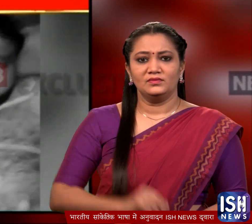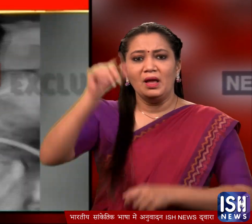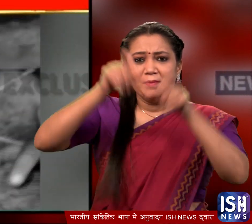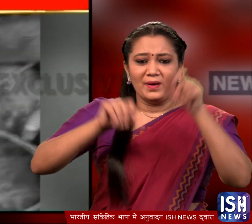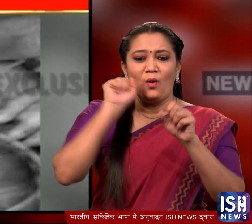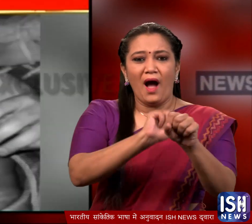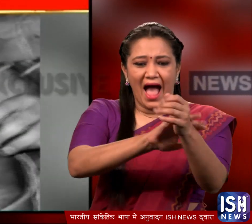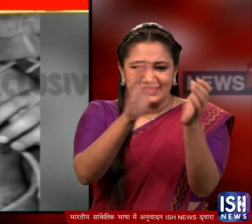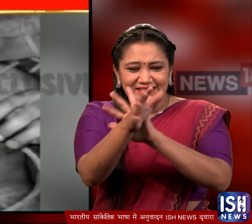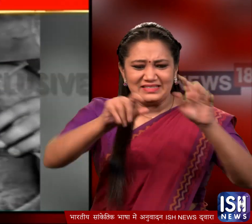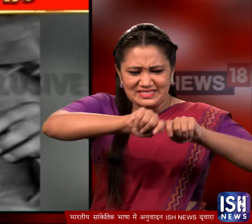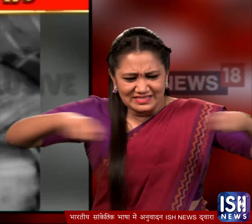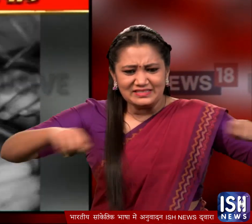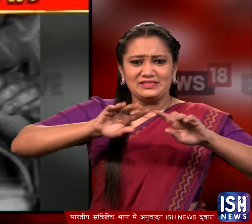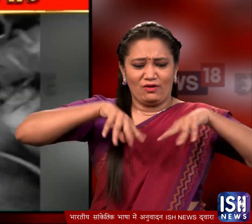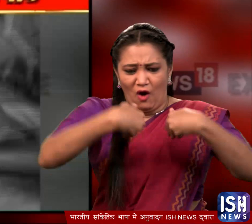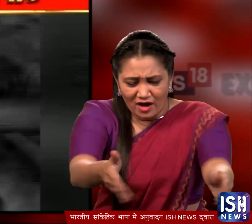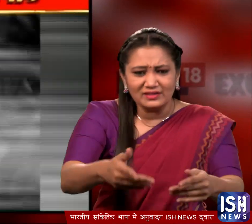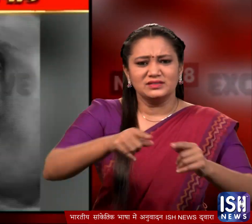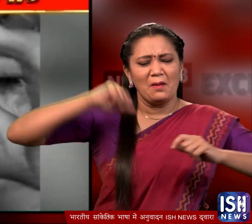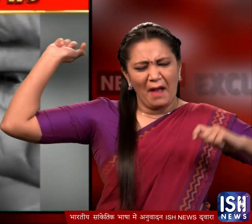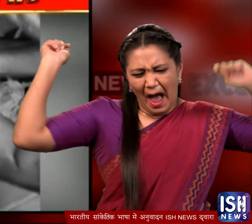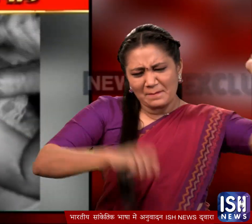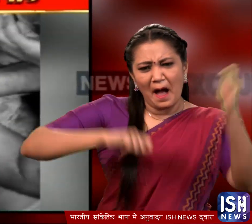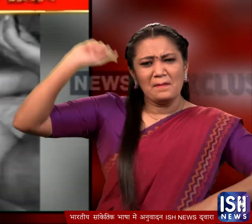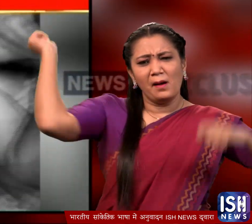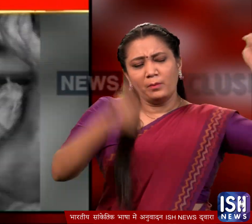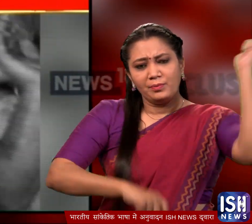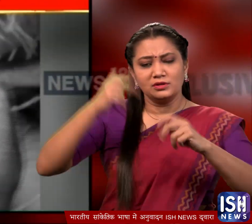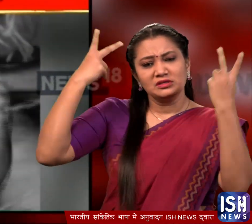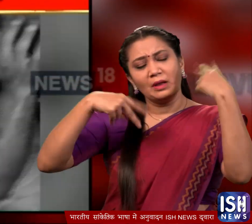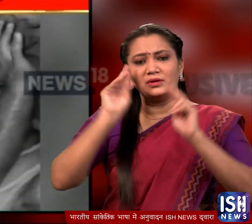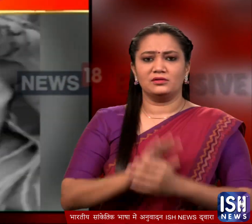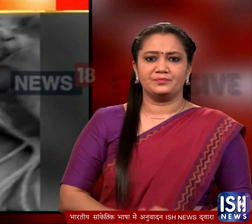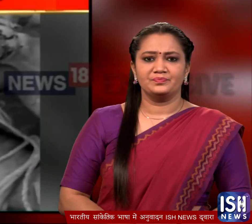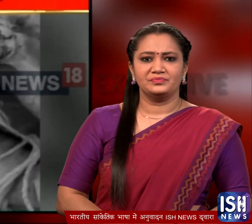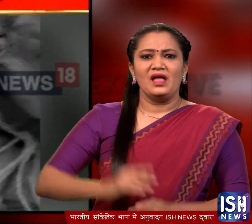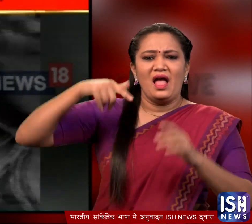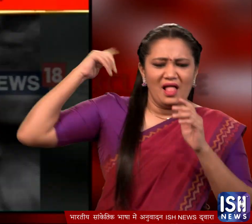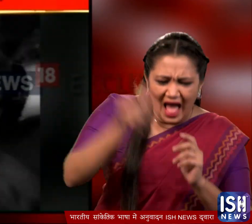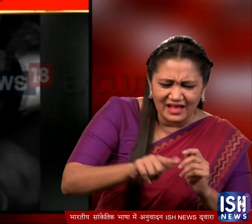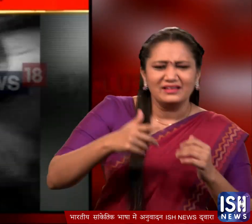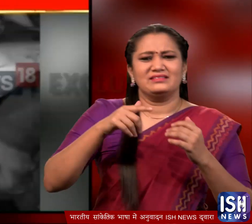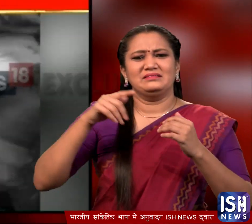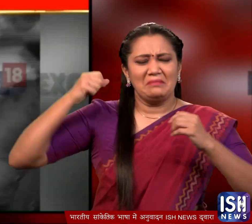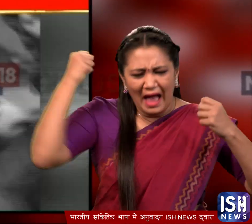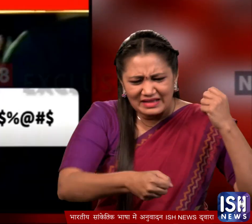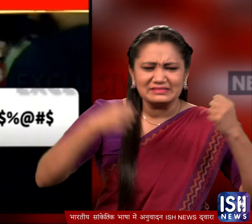लोगों ने उनके हाथ पैर बांध दिए और जमीन पर गिराकर जमकर पिटाई की। जिसे मौका मिला वही लात घूंसे बरसाने लगा।